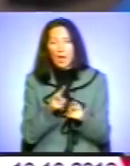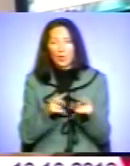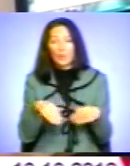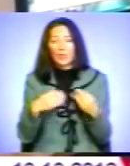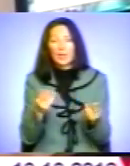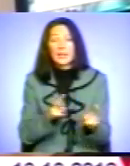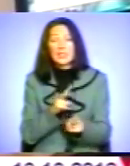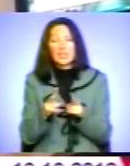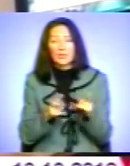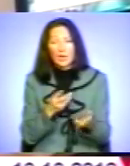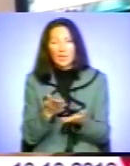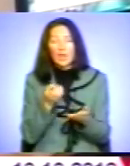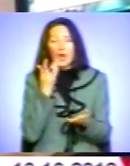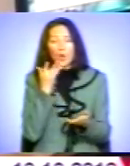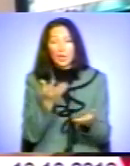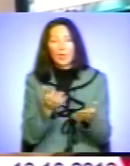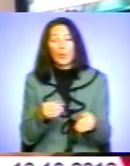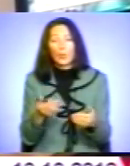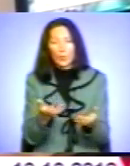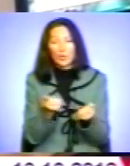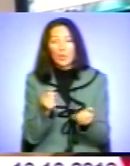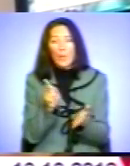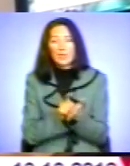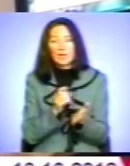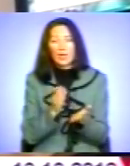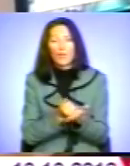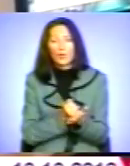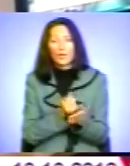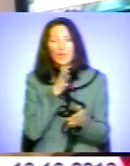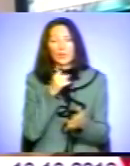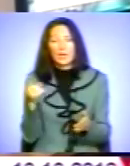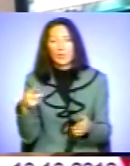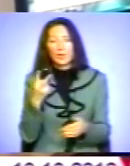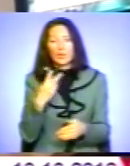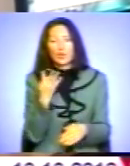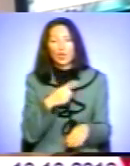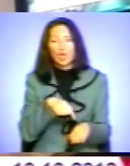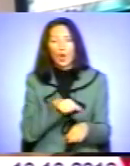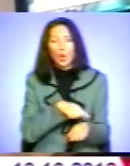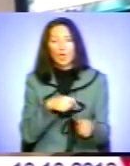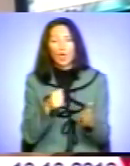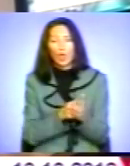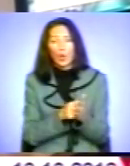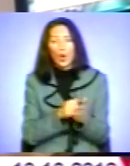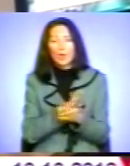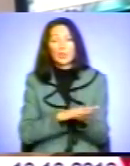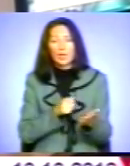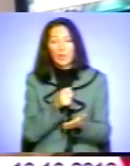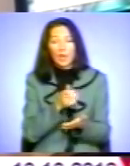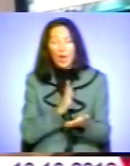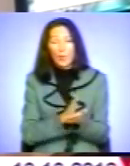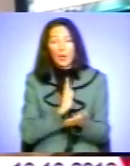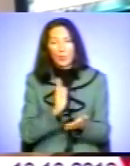вже надходить в Пенсійний фонд, в термін 24 години до заявника має